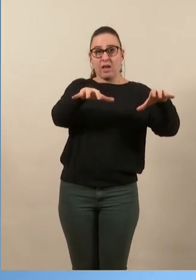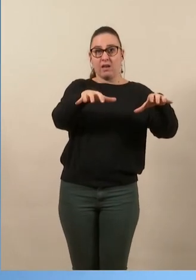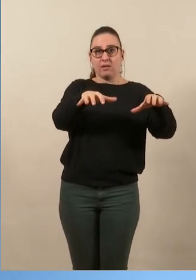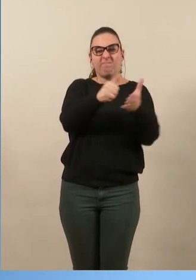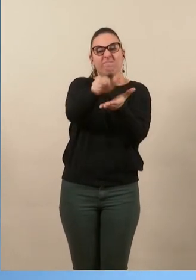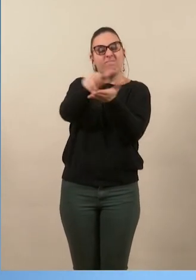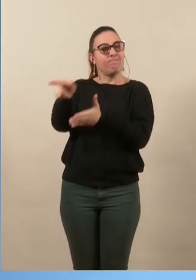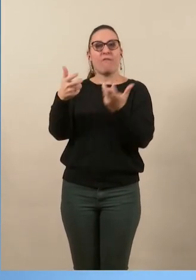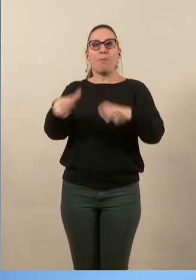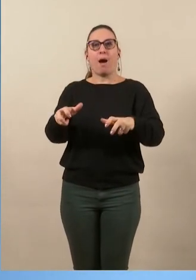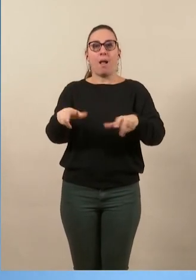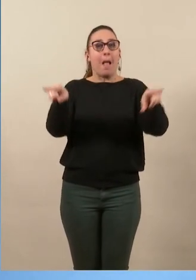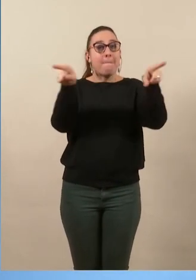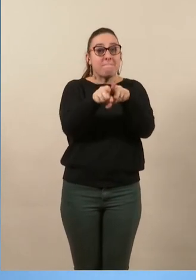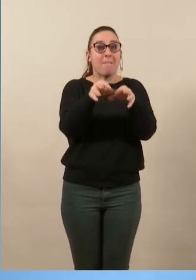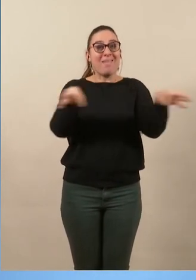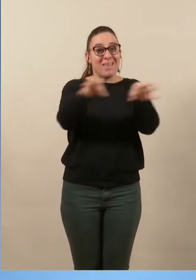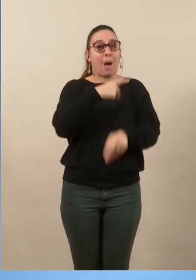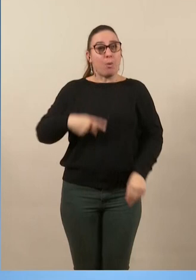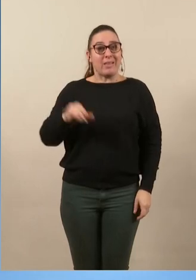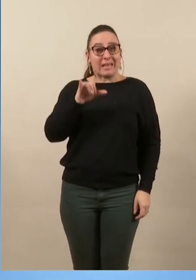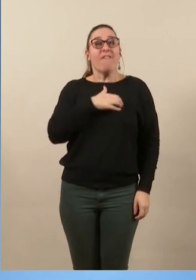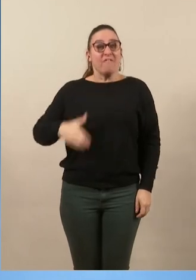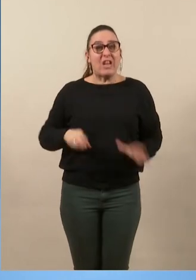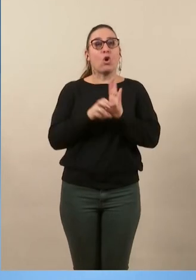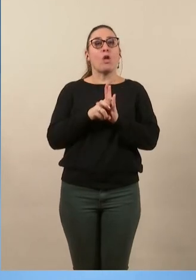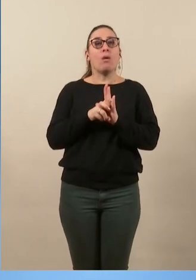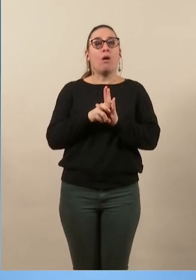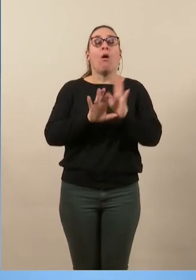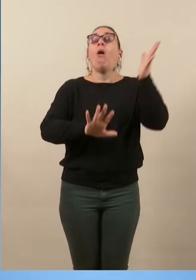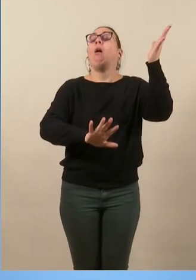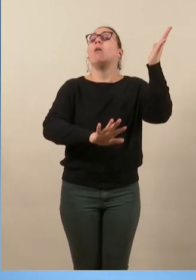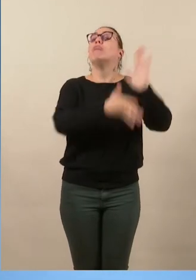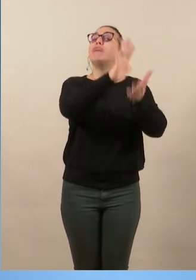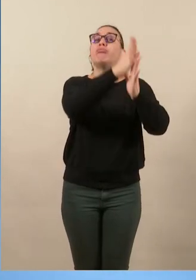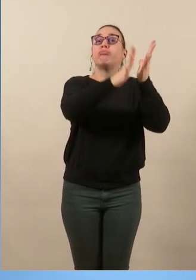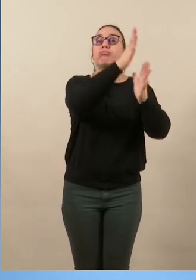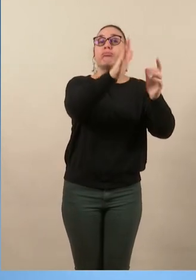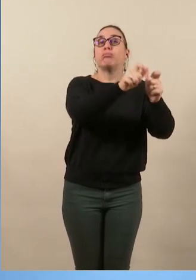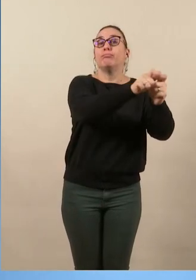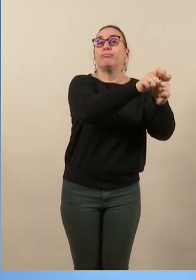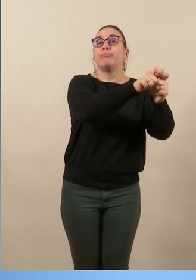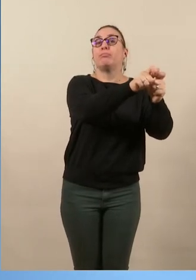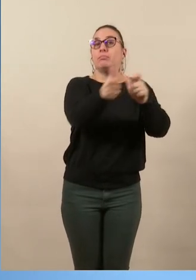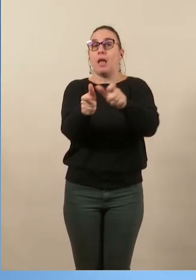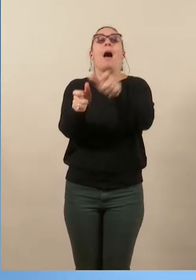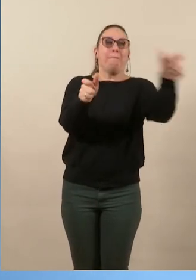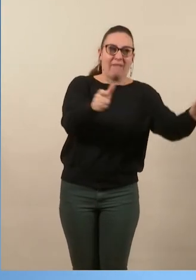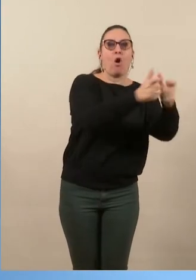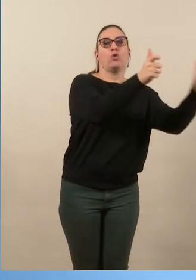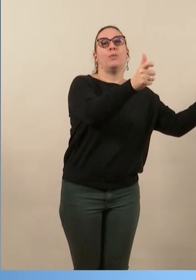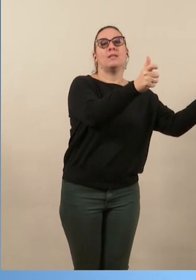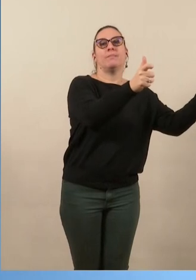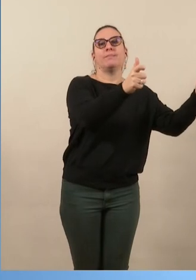situé sur le terrain de la ville de Grenoble et qui a fini par prendre feu et par ricocher à incendié l'entreprise